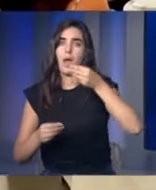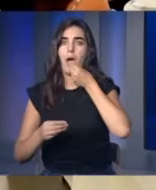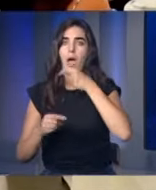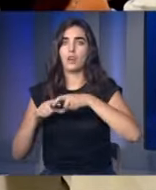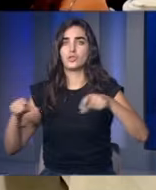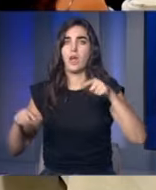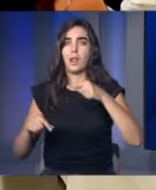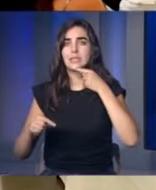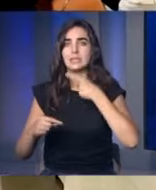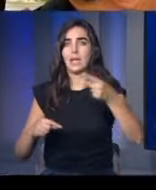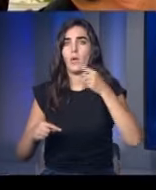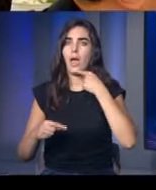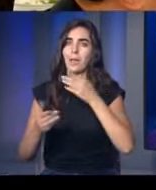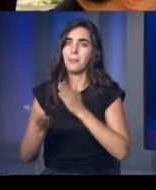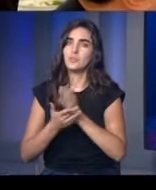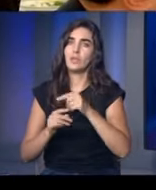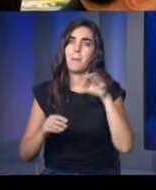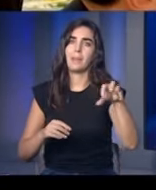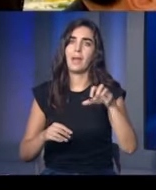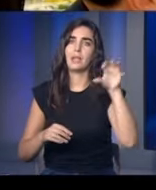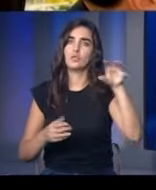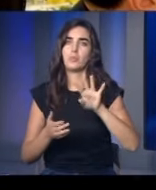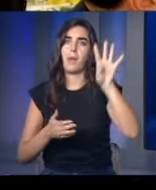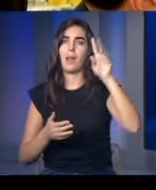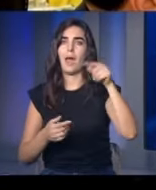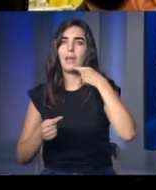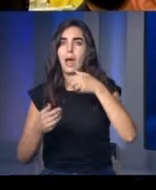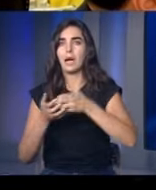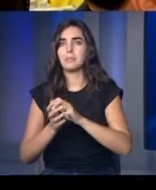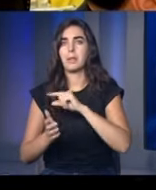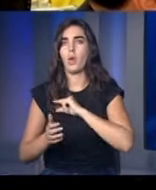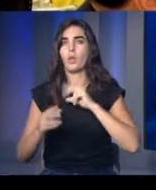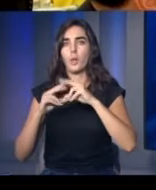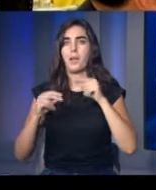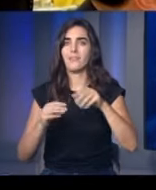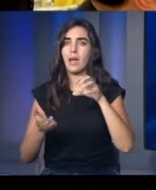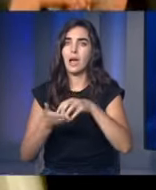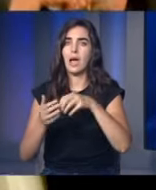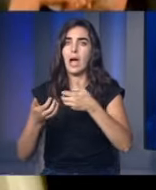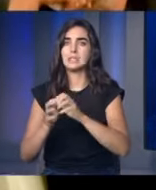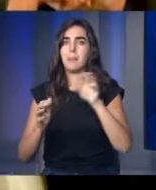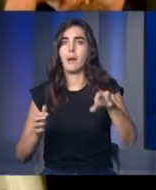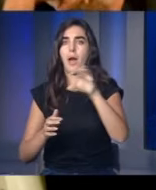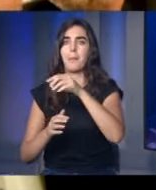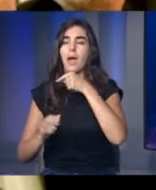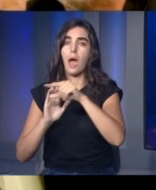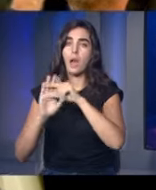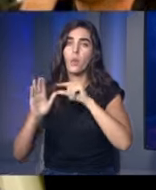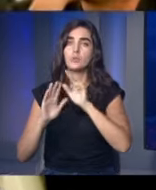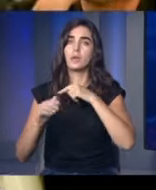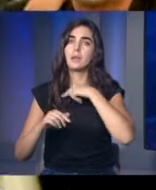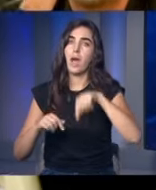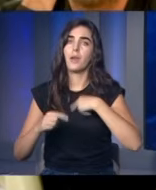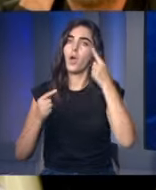كلام جعجع ورد خلال العشاء السنوي لمنسقية المتن الشمالي في حزب القوات اللبنانية في المقر العام للحزب في معرب